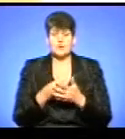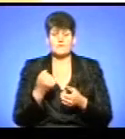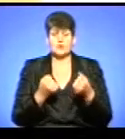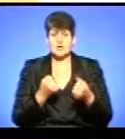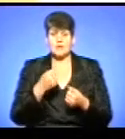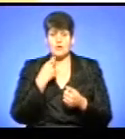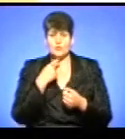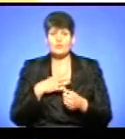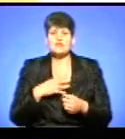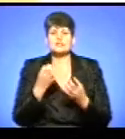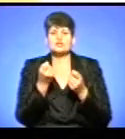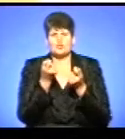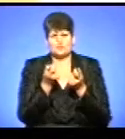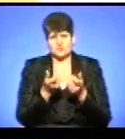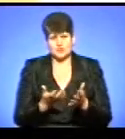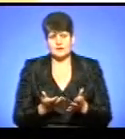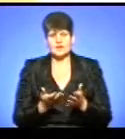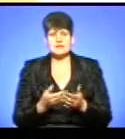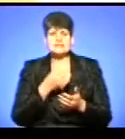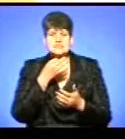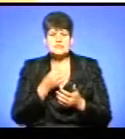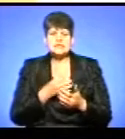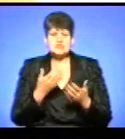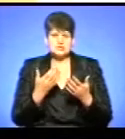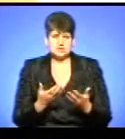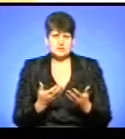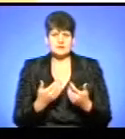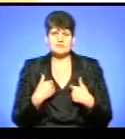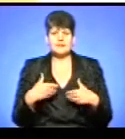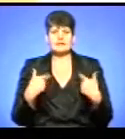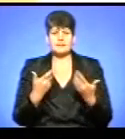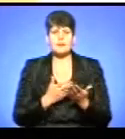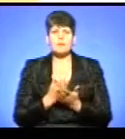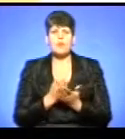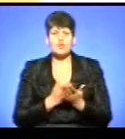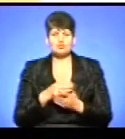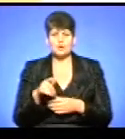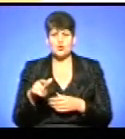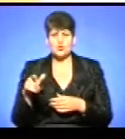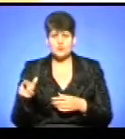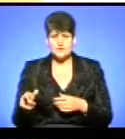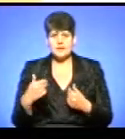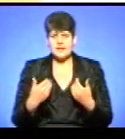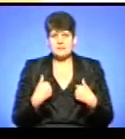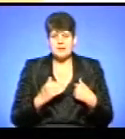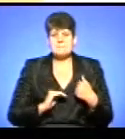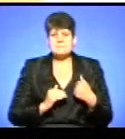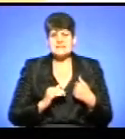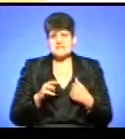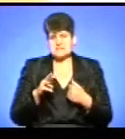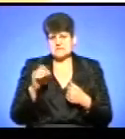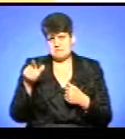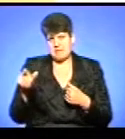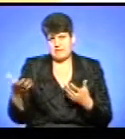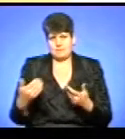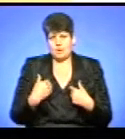хлопці, зачекайте ще трошки. Тут, скажіть, в якійсь мірі, я вам казав, що ми надаємо послуги людям, але, звичайно, ми бізнесмени. Ми також хочемо